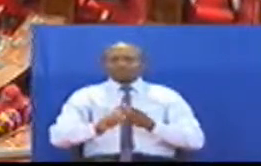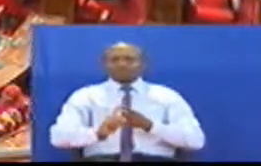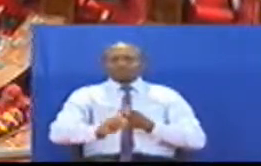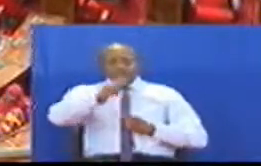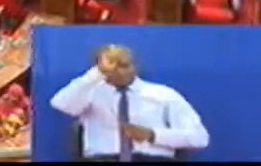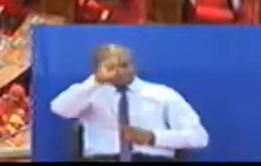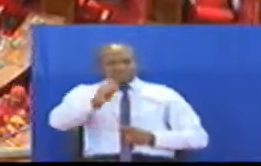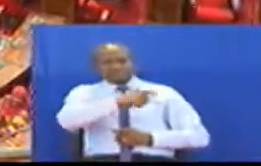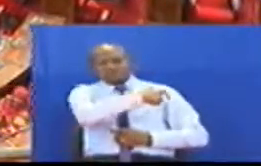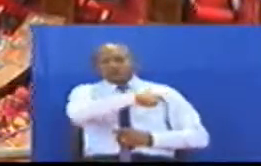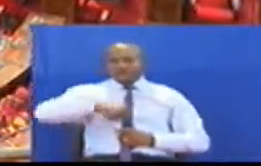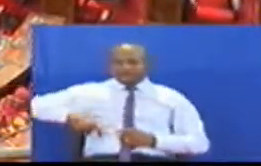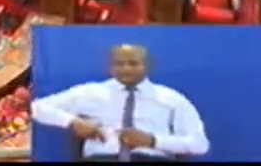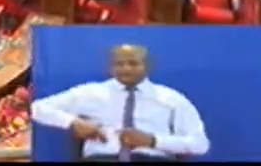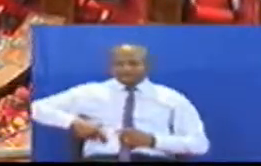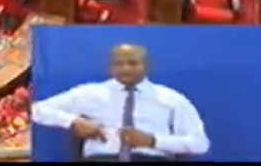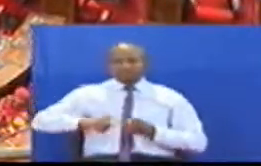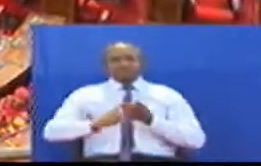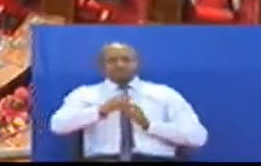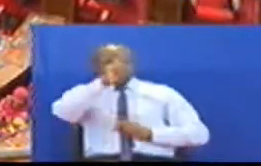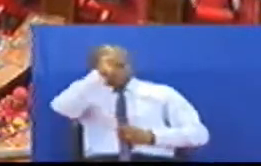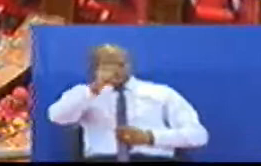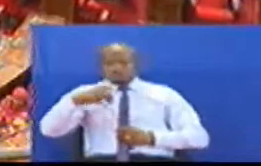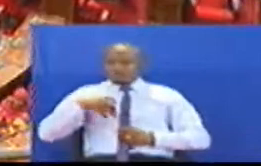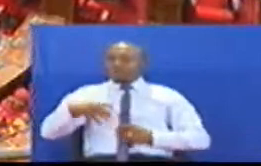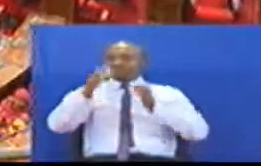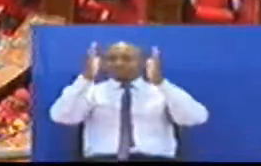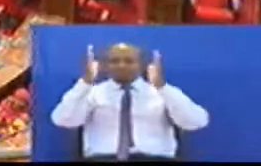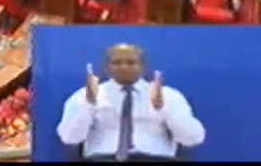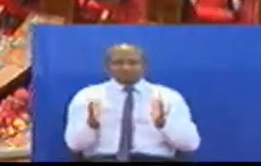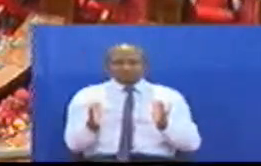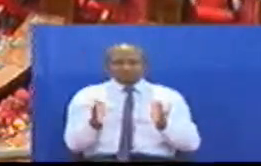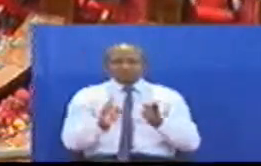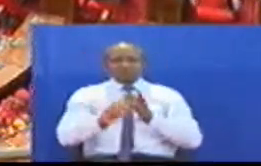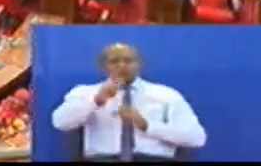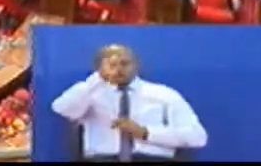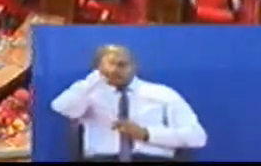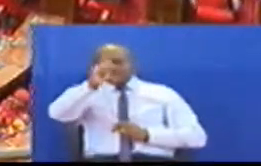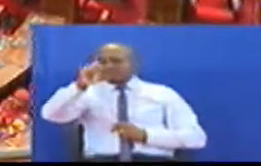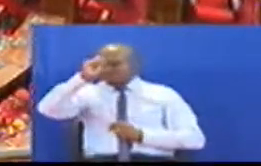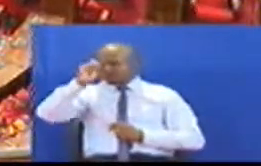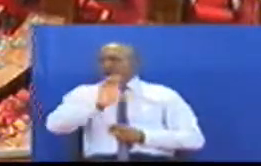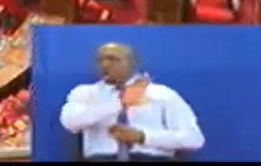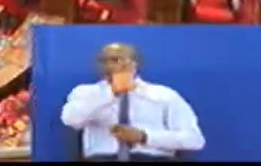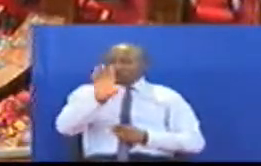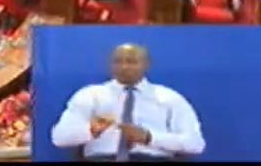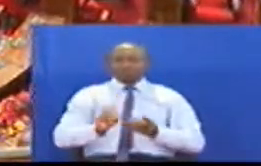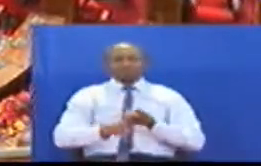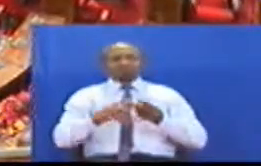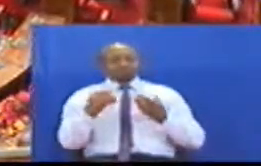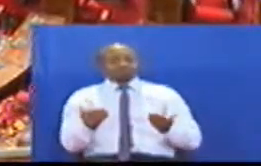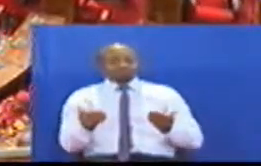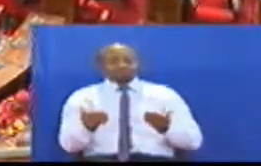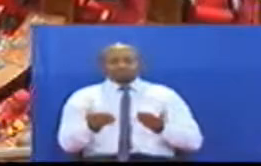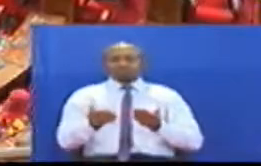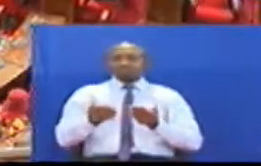Mheshimiwa Rais, Mheshimiwa Waziri Mkuu, waheshimiwa wote kwa kazi kubwa wanayoifanya na hatimaye